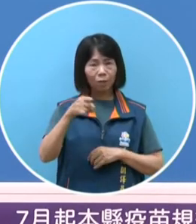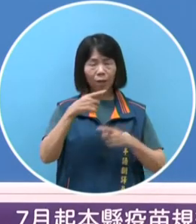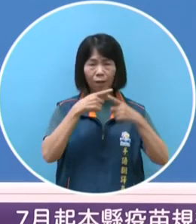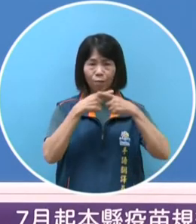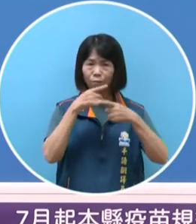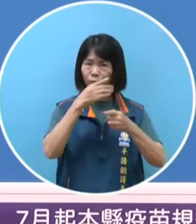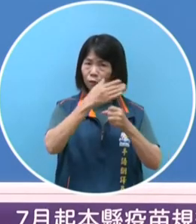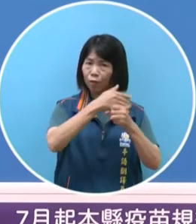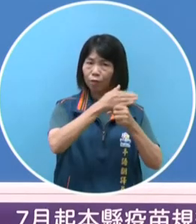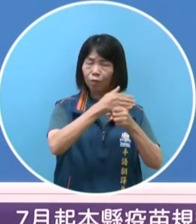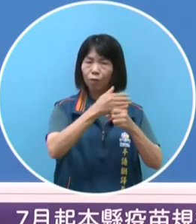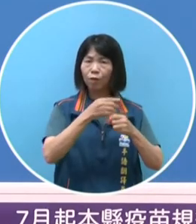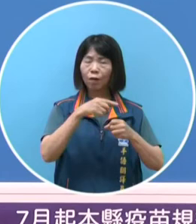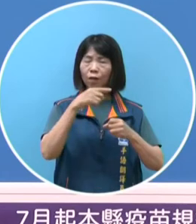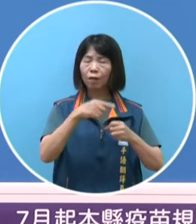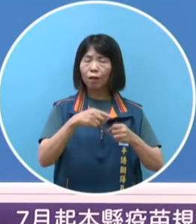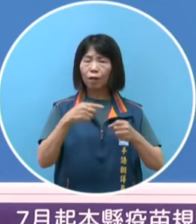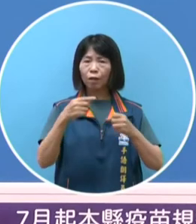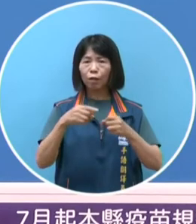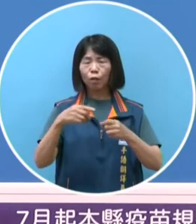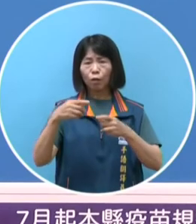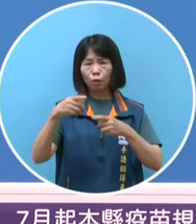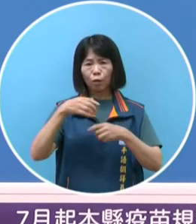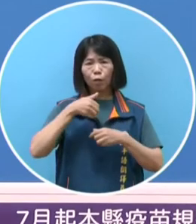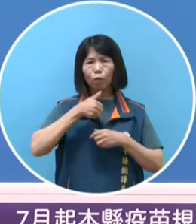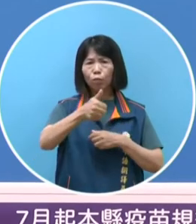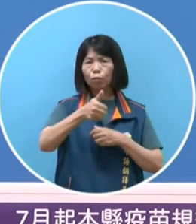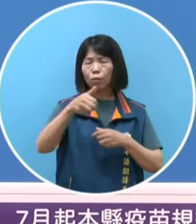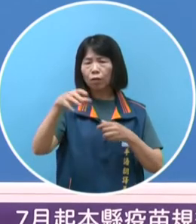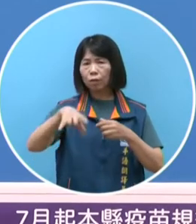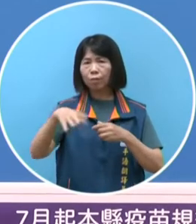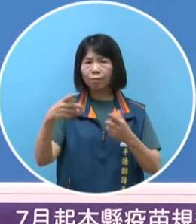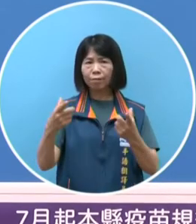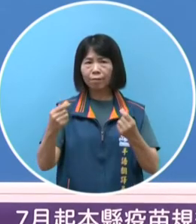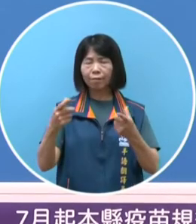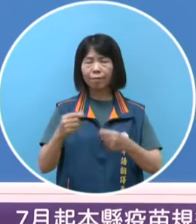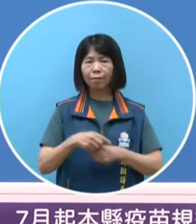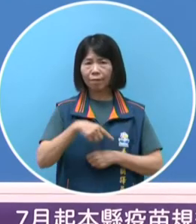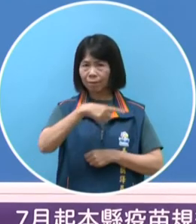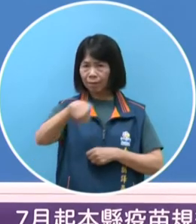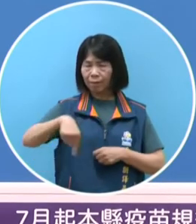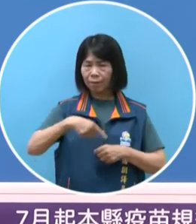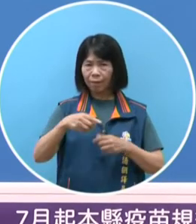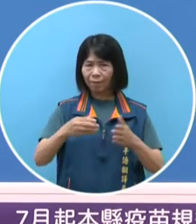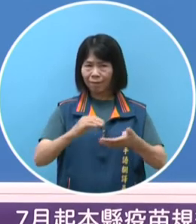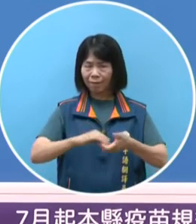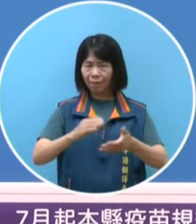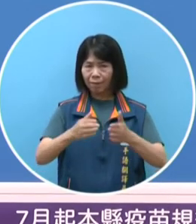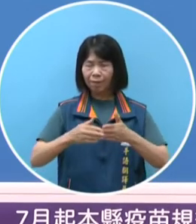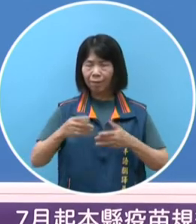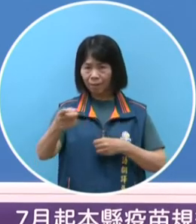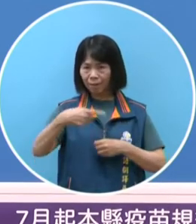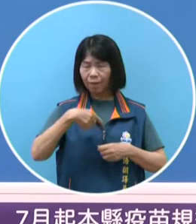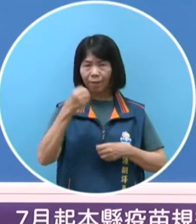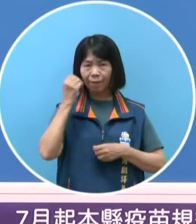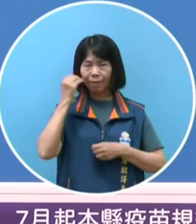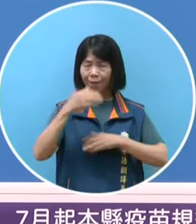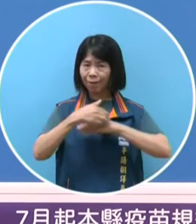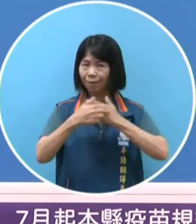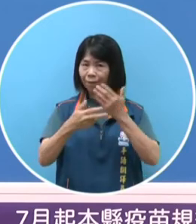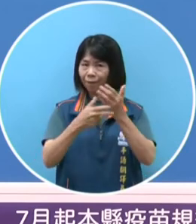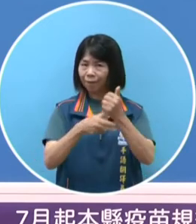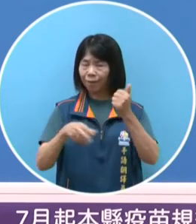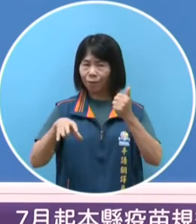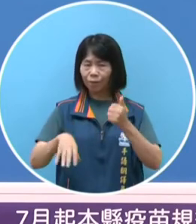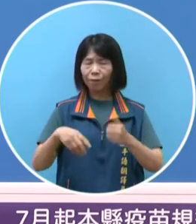祖孙的足迹有重叠、有旅游史的话，请大家一定要到花莲市卫生所来做